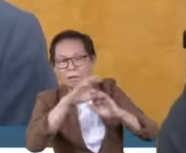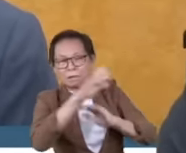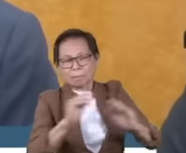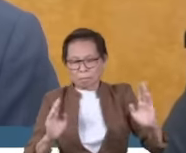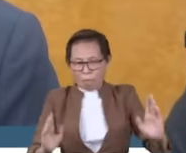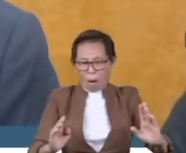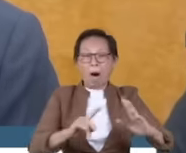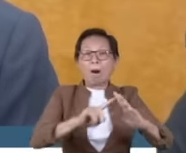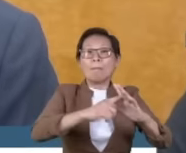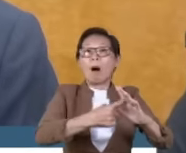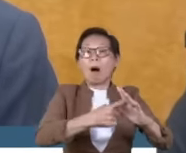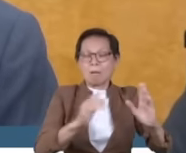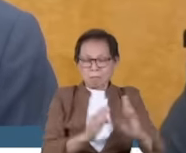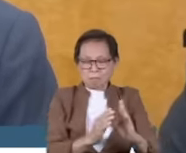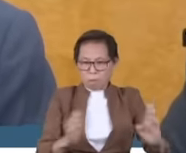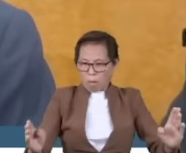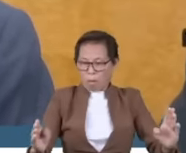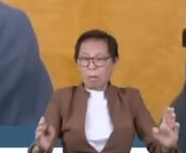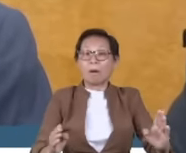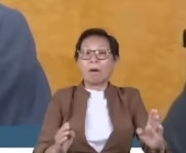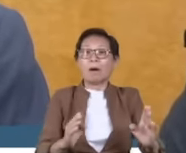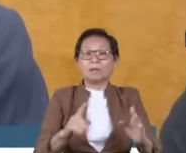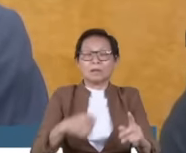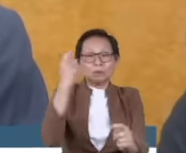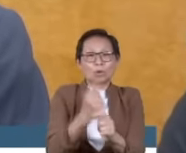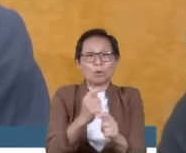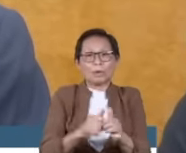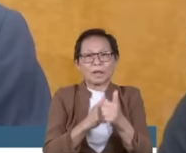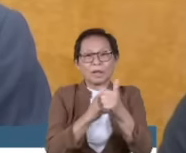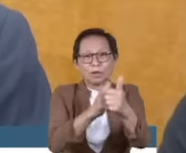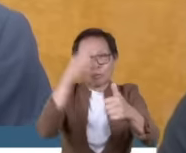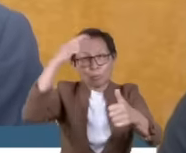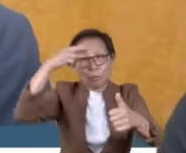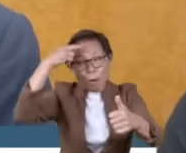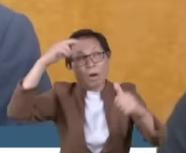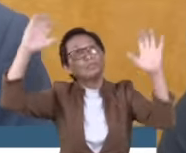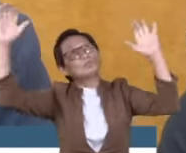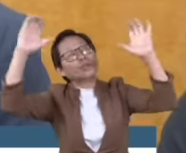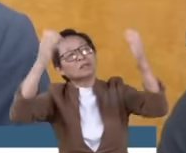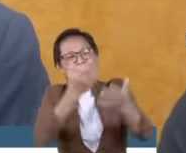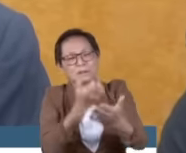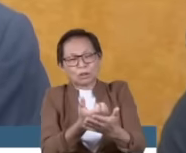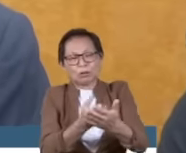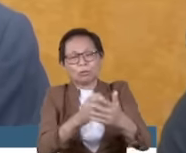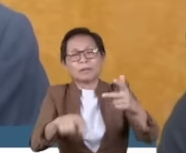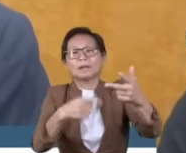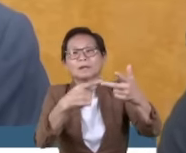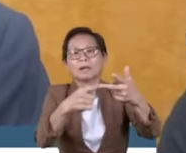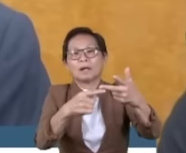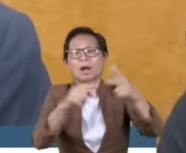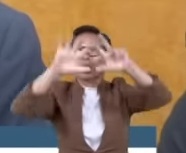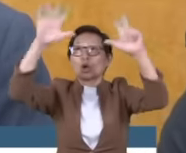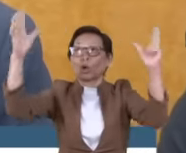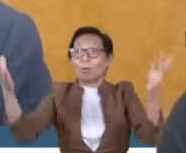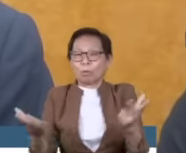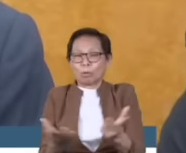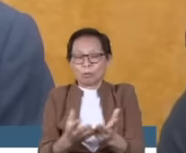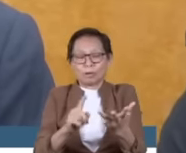ini ditentukan berdasarkan kepada faktor-faktor cuaca ekonomi global